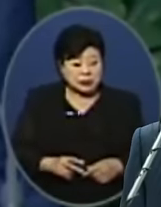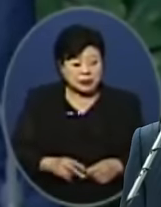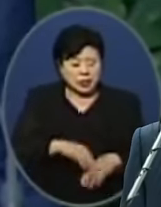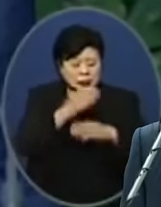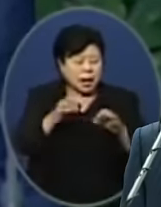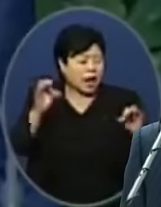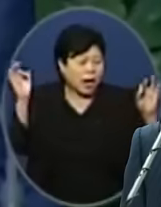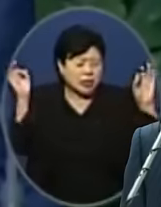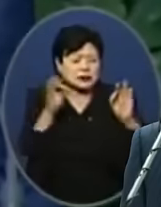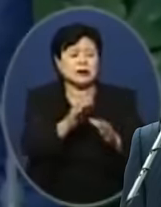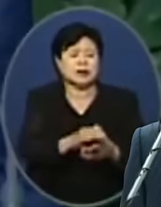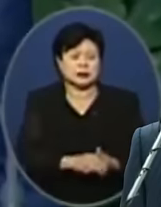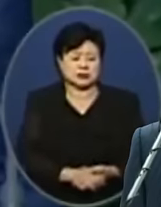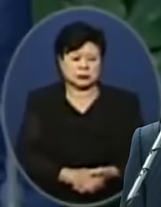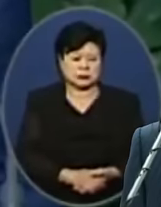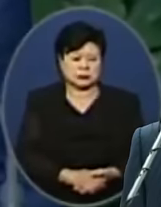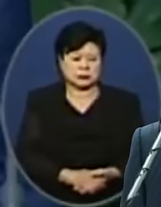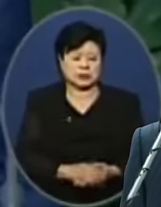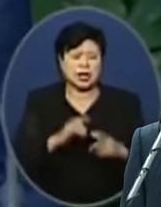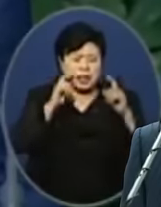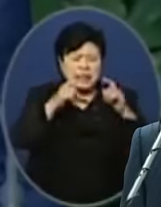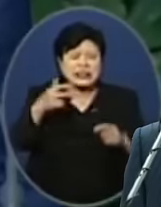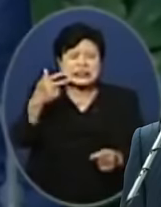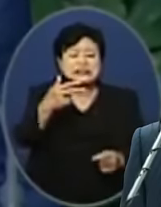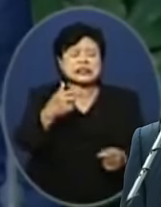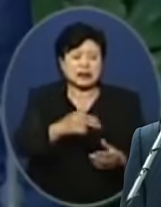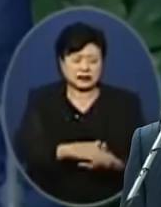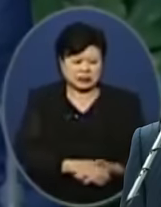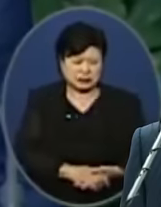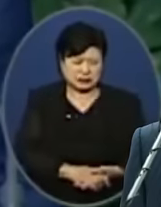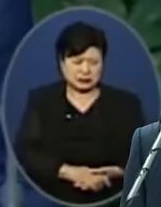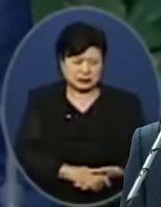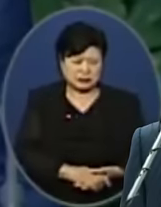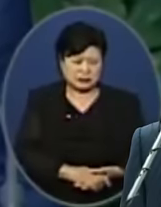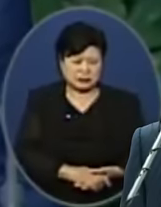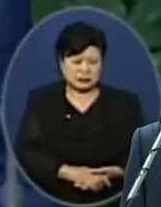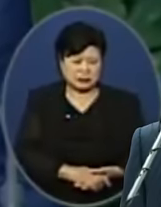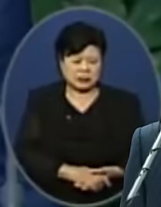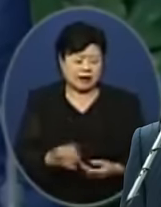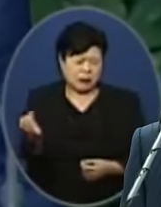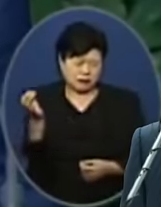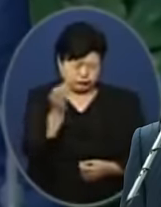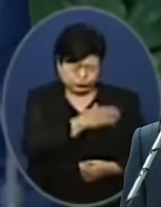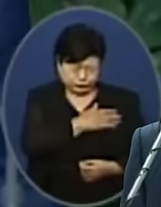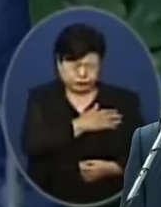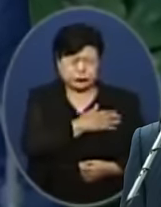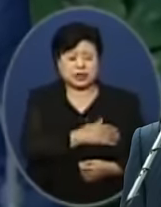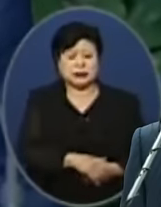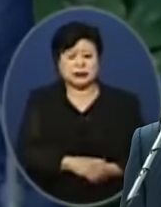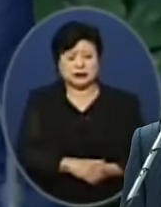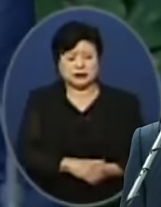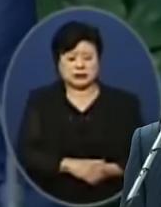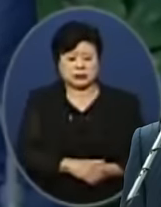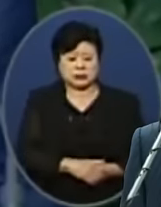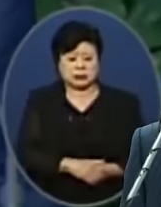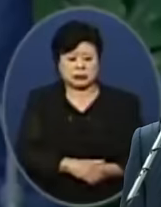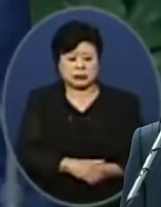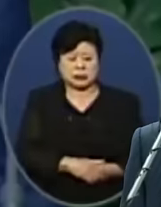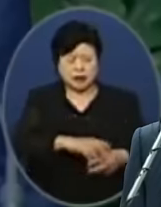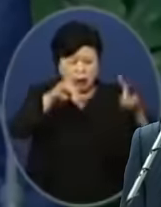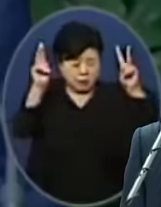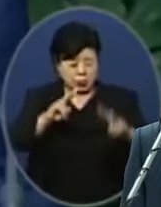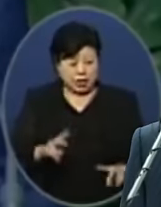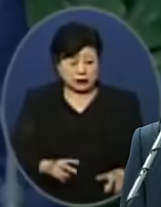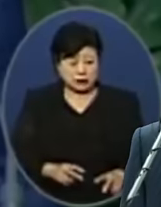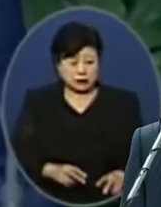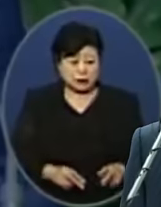잃어버린지 양이 7,000마리 되니까 너 얼마나 부자입니까? 7,000마리가 벼락이 떨어져서